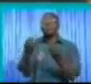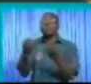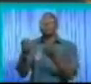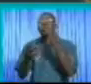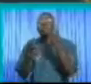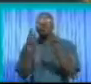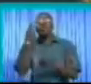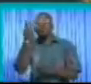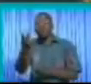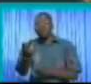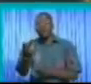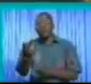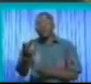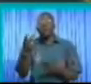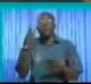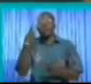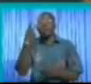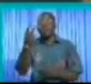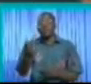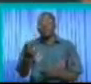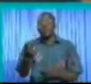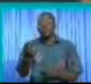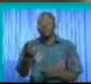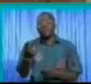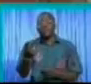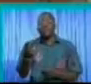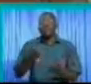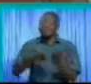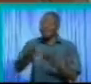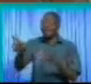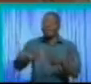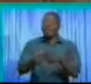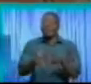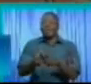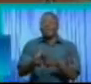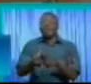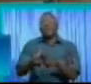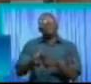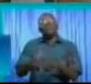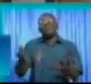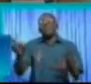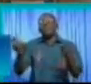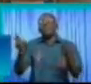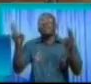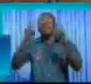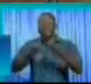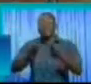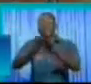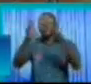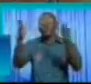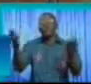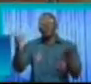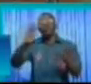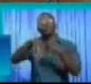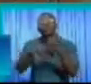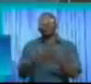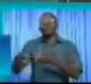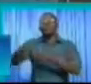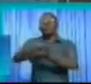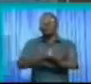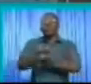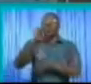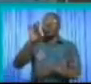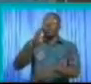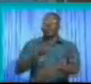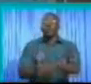visiter, voir, bon, et payer aussi. Les stands sont ouverts aux visiteurs tous les jours de 8h